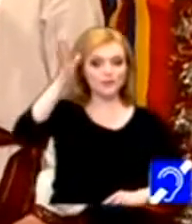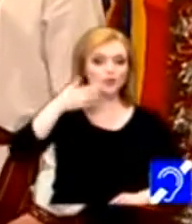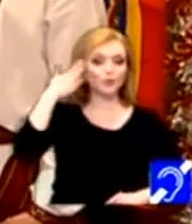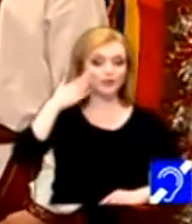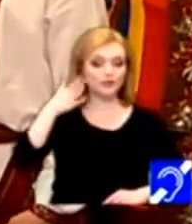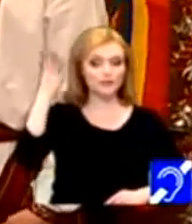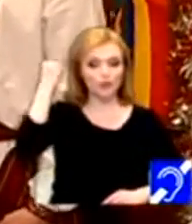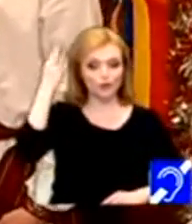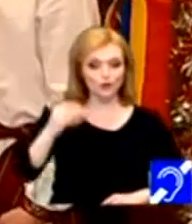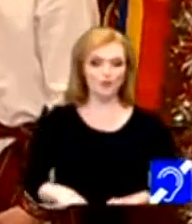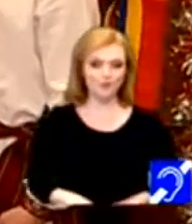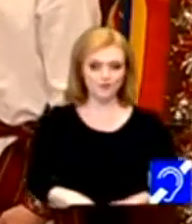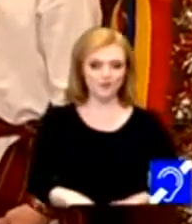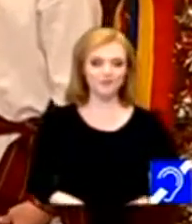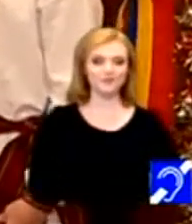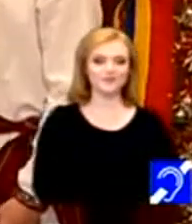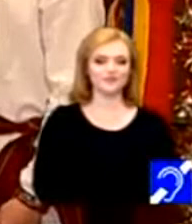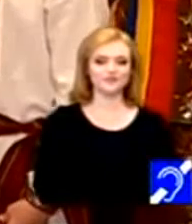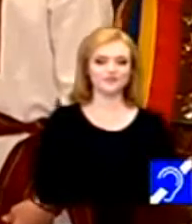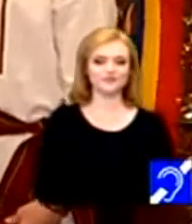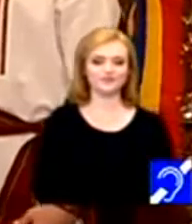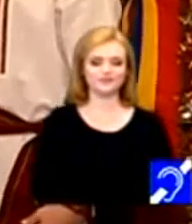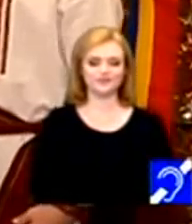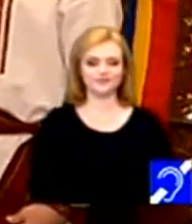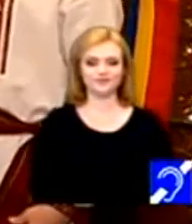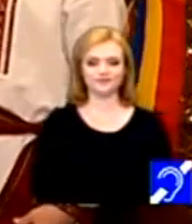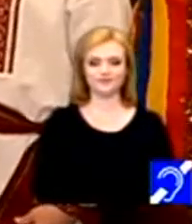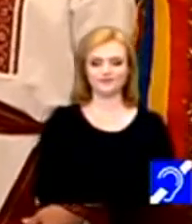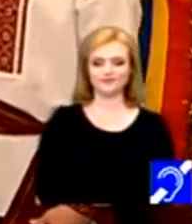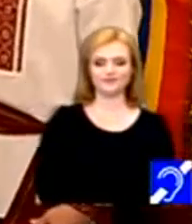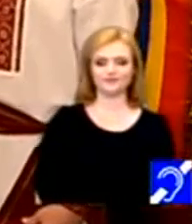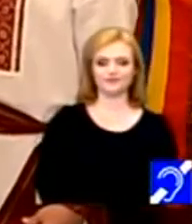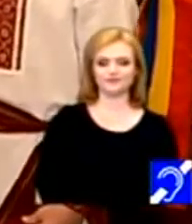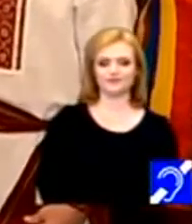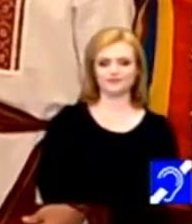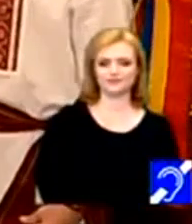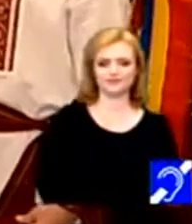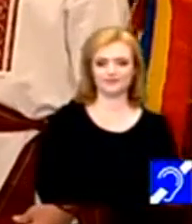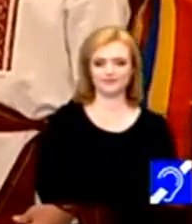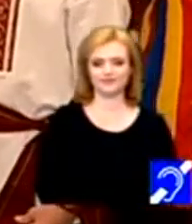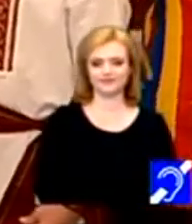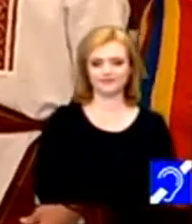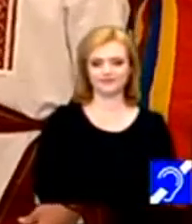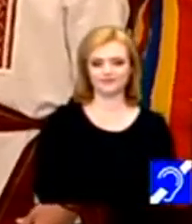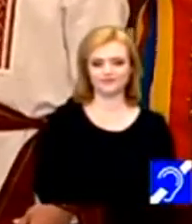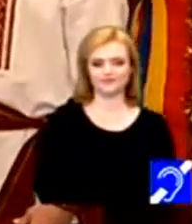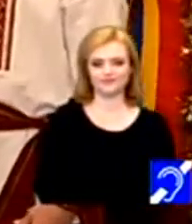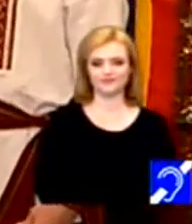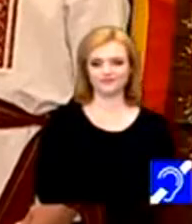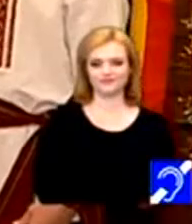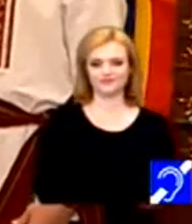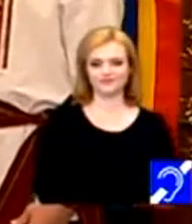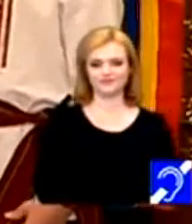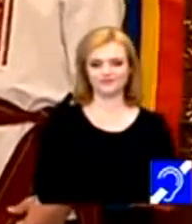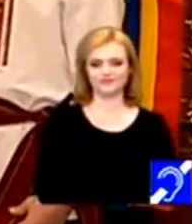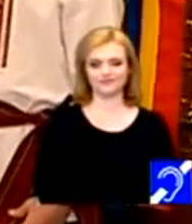Șubuneasa, văzând atâta cărătură, a alergat din șură în șură, cu sufletul la gură, din cămară